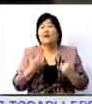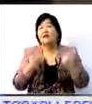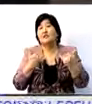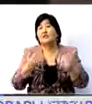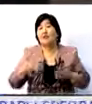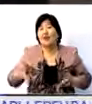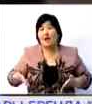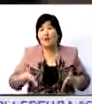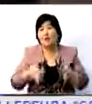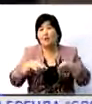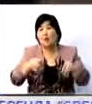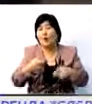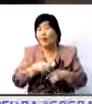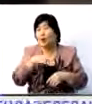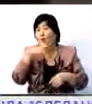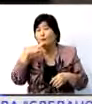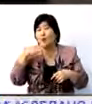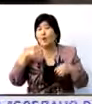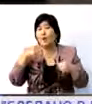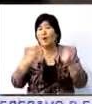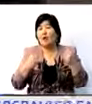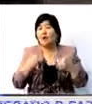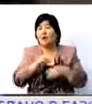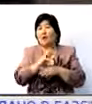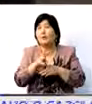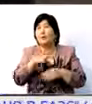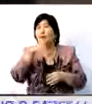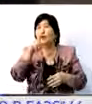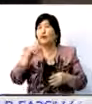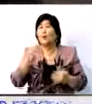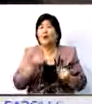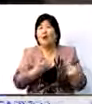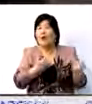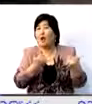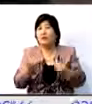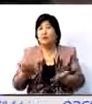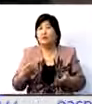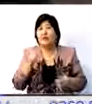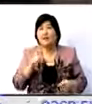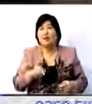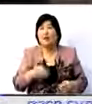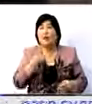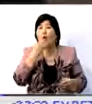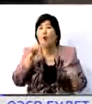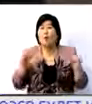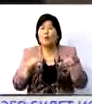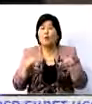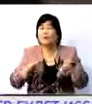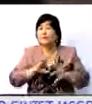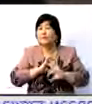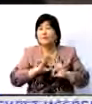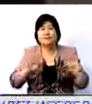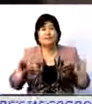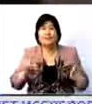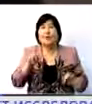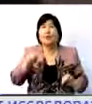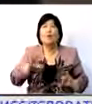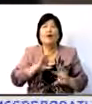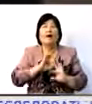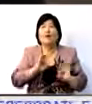что очень много машин обслуживается, очень много людей обслуживается здесь. Кухня изумительная, люди